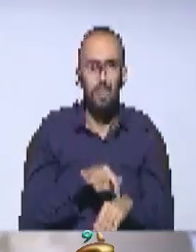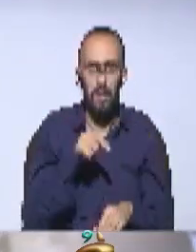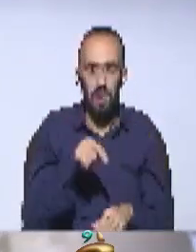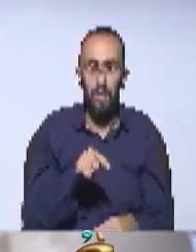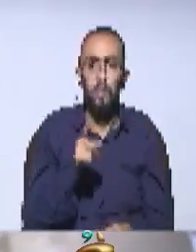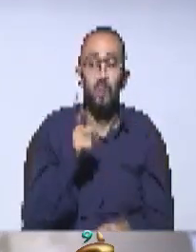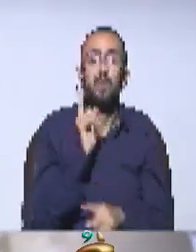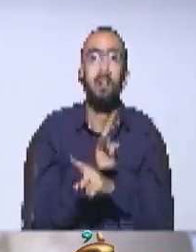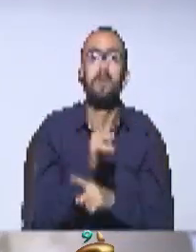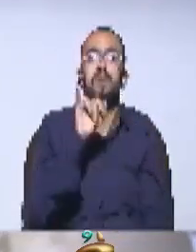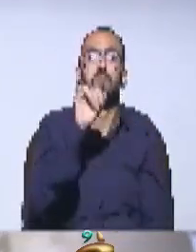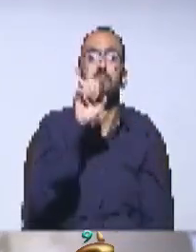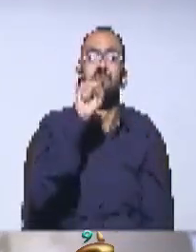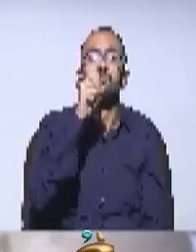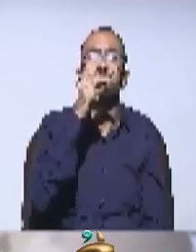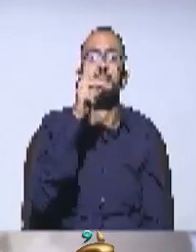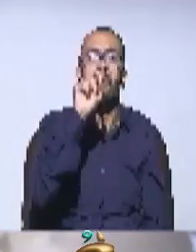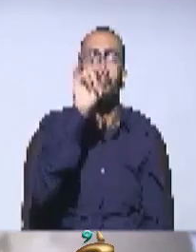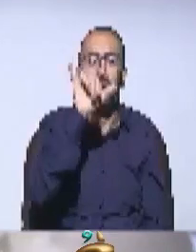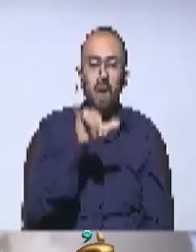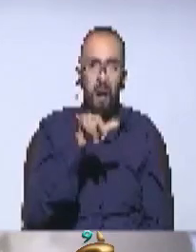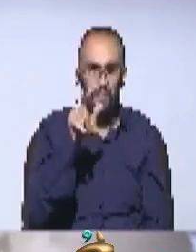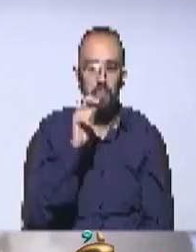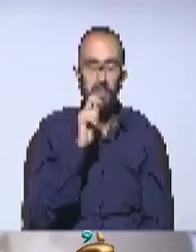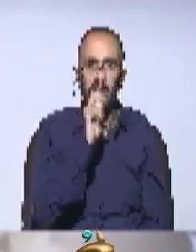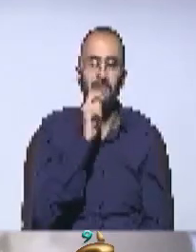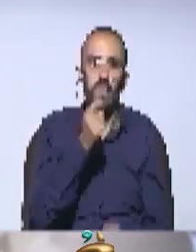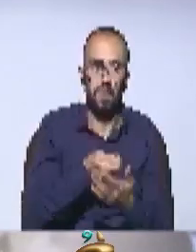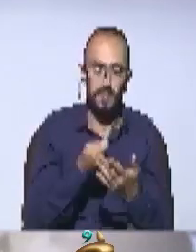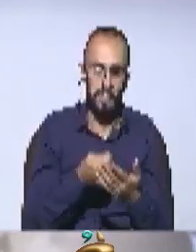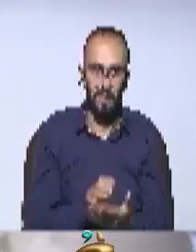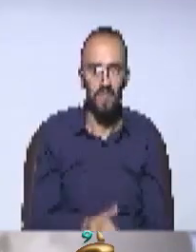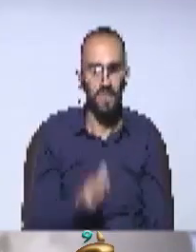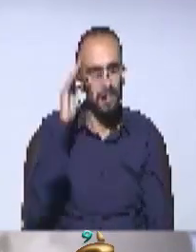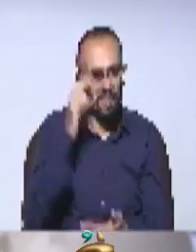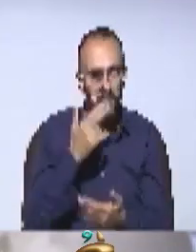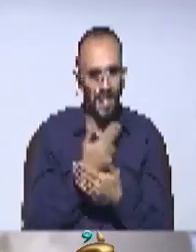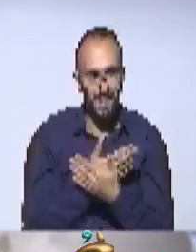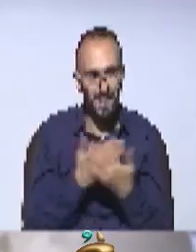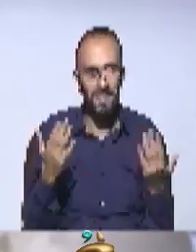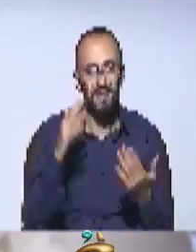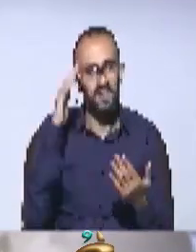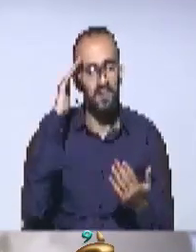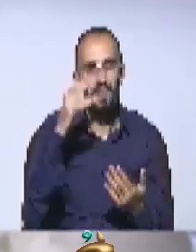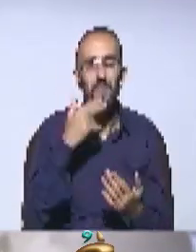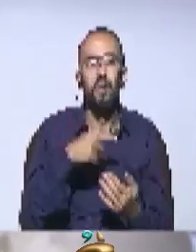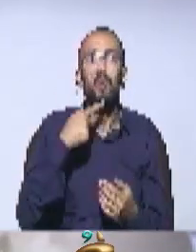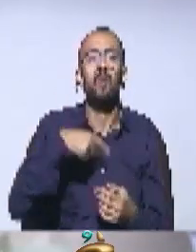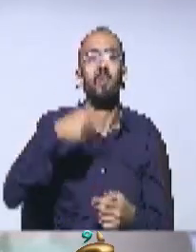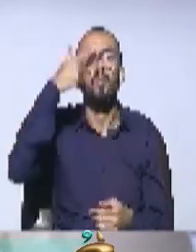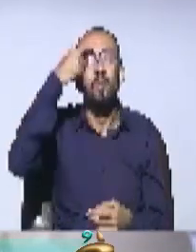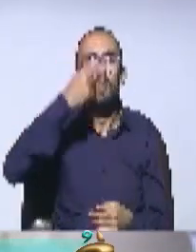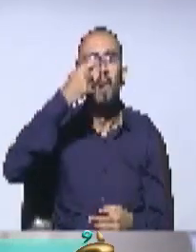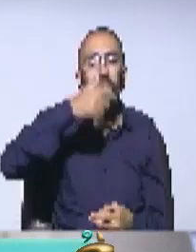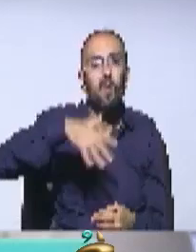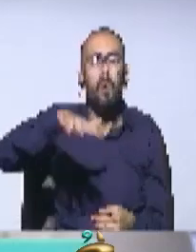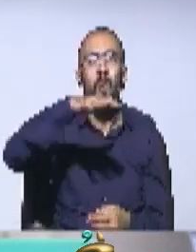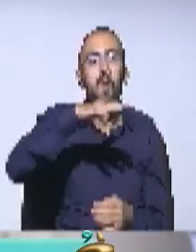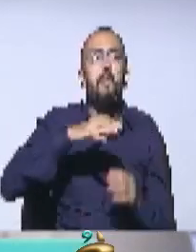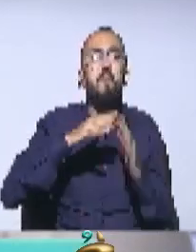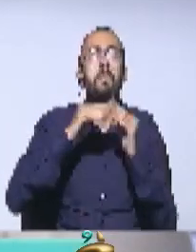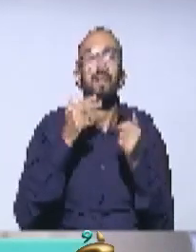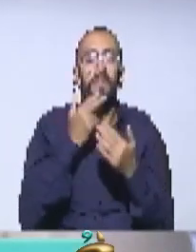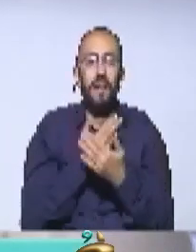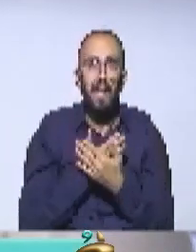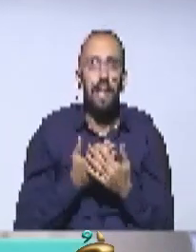بيها. معانا الاستاذ مصطفى بكري الكاتب الصحفي. صباح الخير يا فندم. صباح النور، اهلا وسهلا، وكل سنة وانتم طيبين ومصر